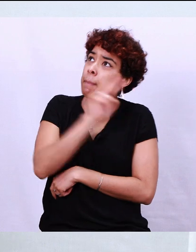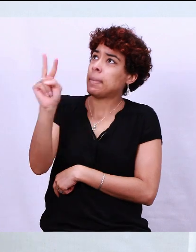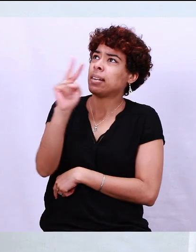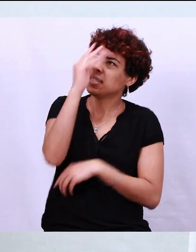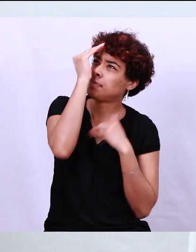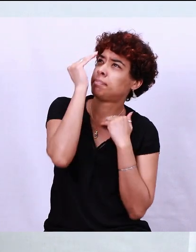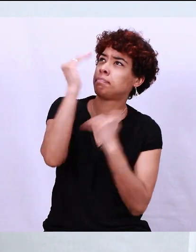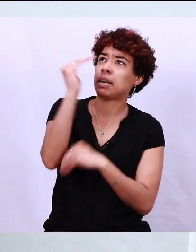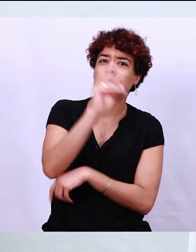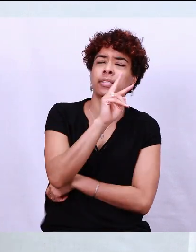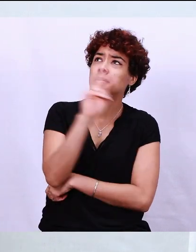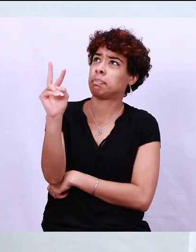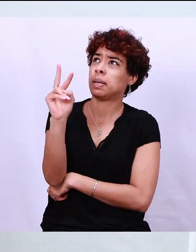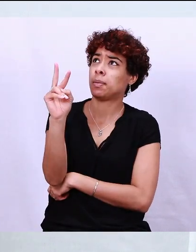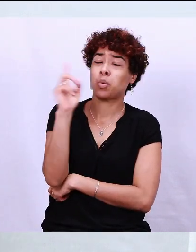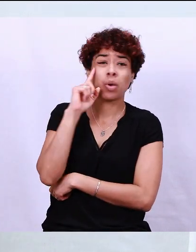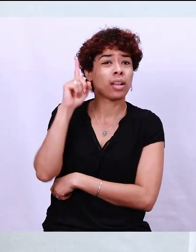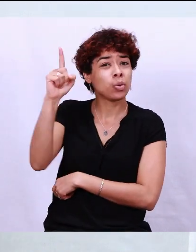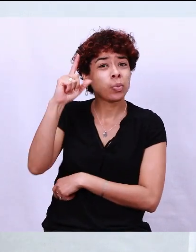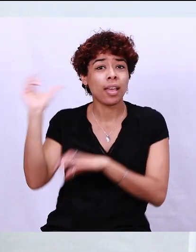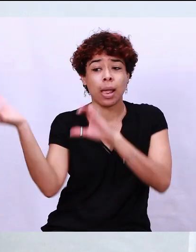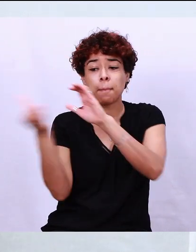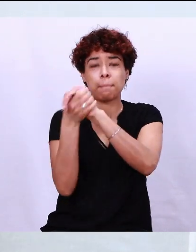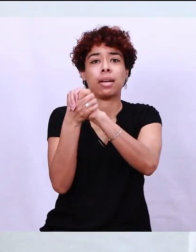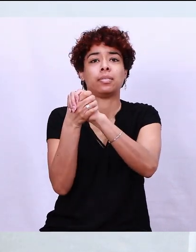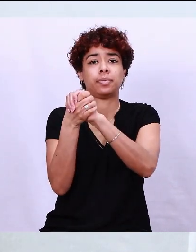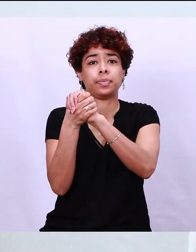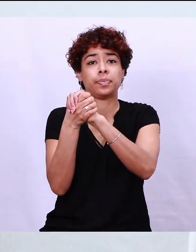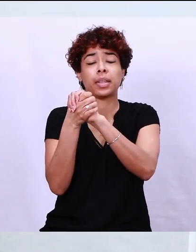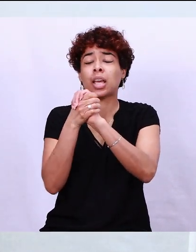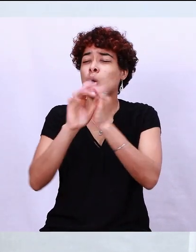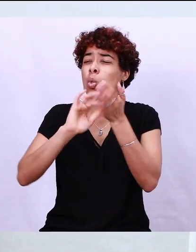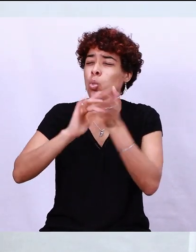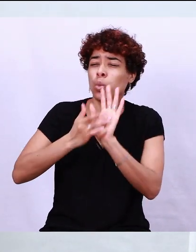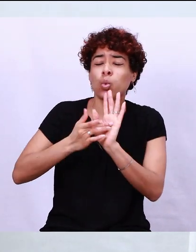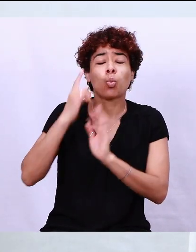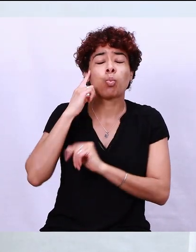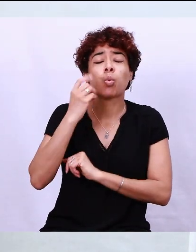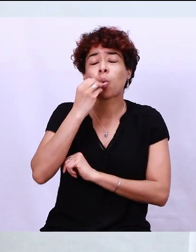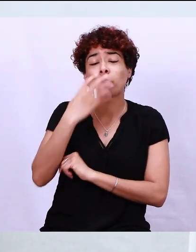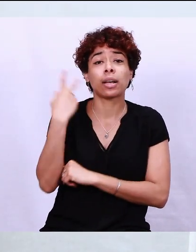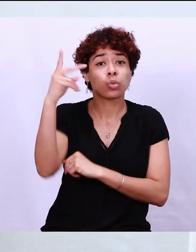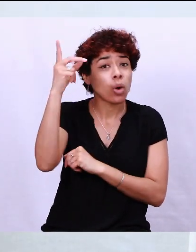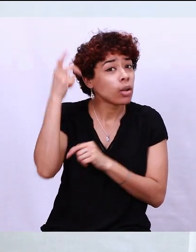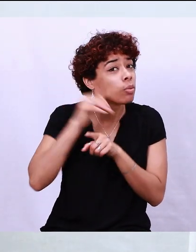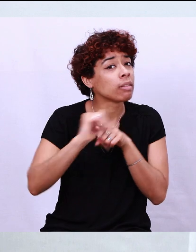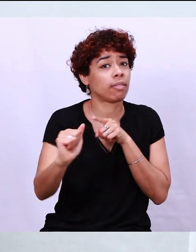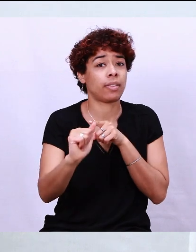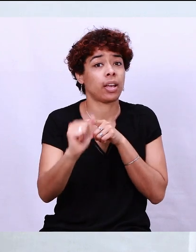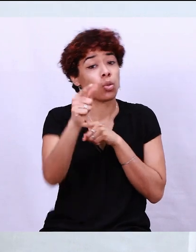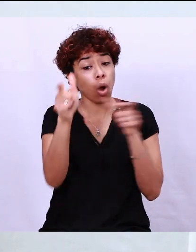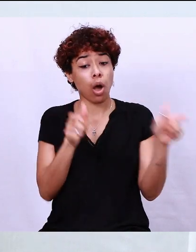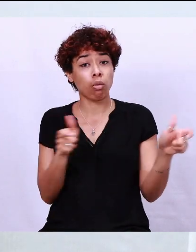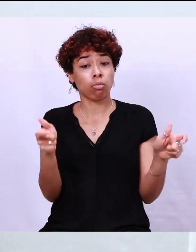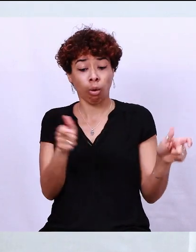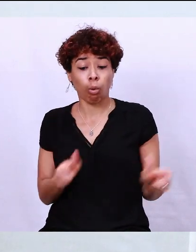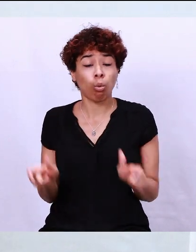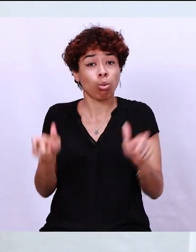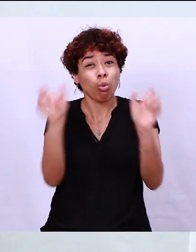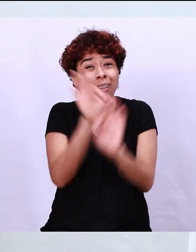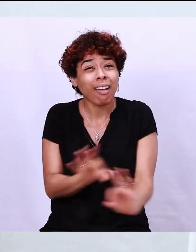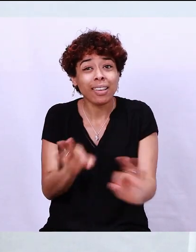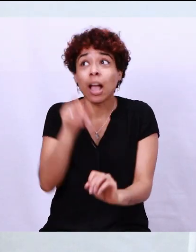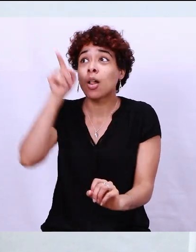sur ton Dieu, parce que tu es dans sa main, et il fait tout concourir à ton bien. Tu ne contrôles pas toute chose, Dieu contrôle lui. Il